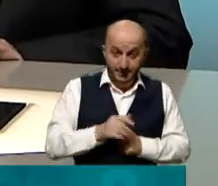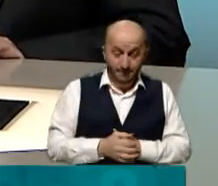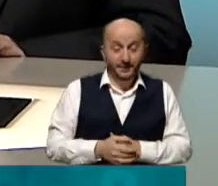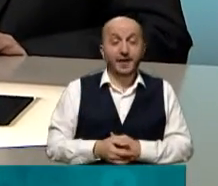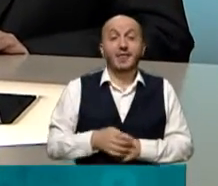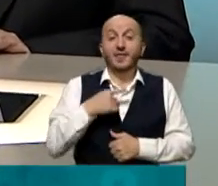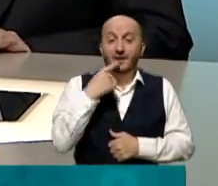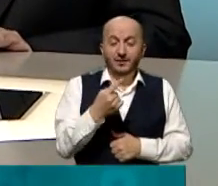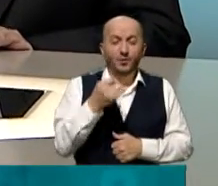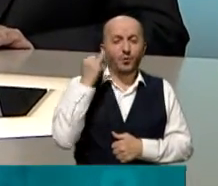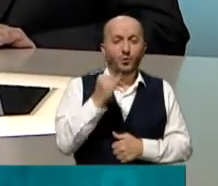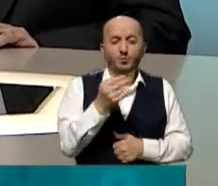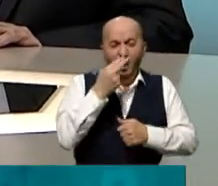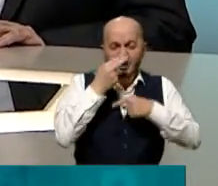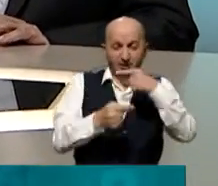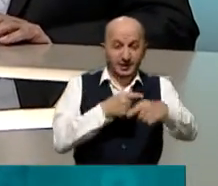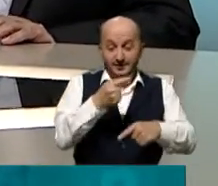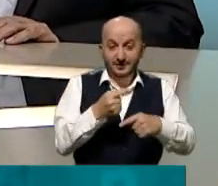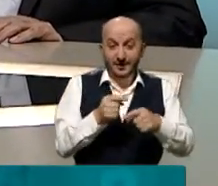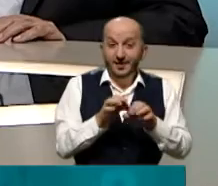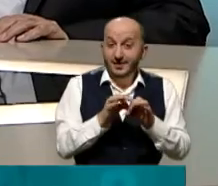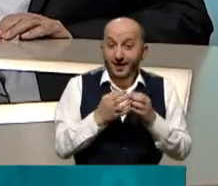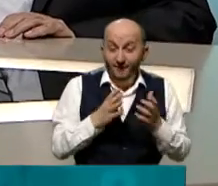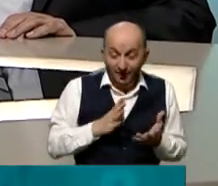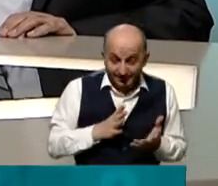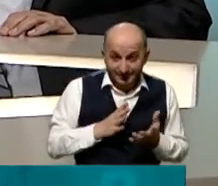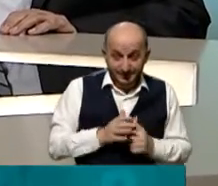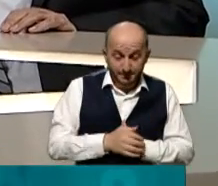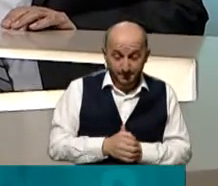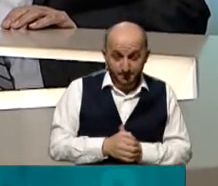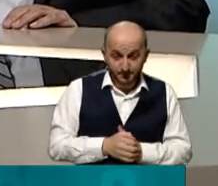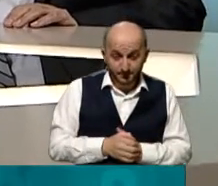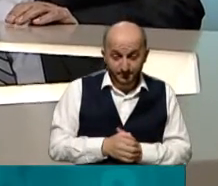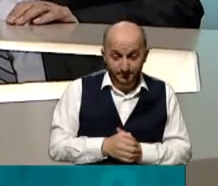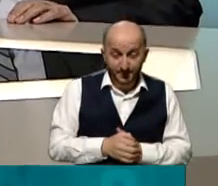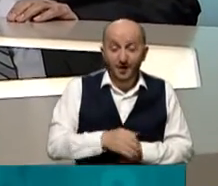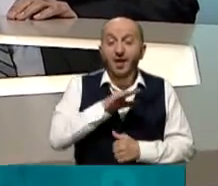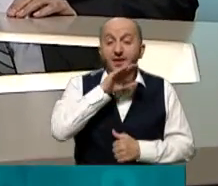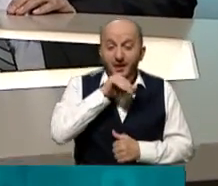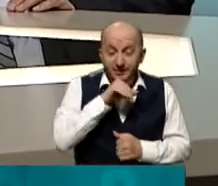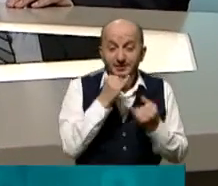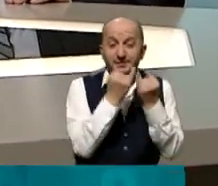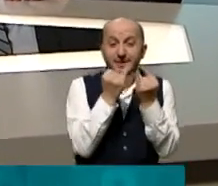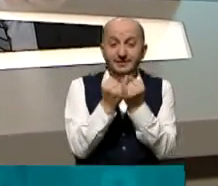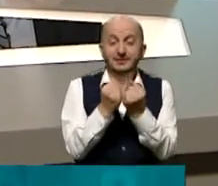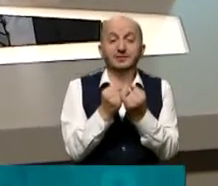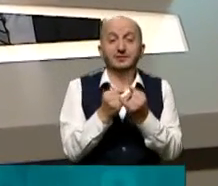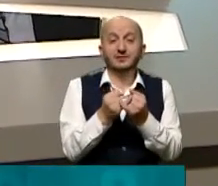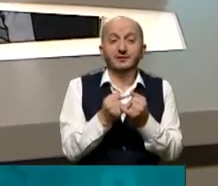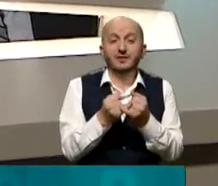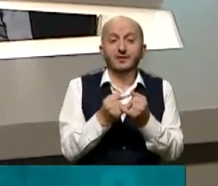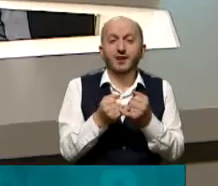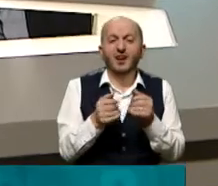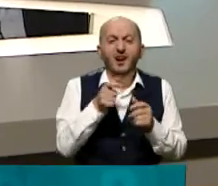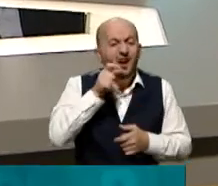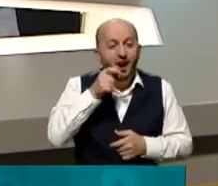derler ki hani bu kötü alışkanlıklar ne var ki? Adam mesela yaşlı bir kardeşimizdir, kahveye gider. Yani